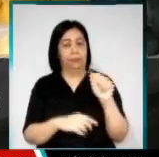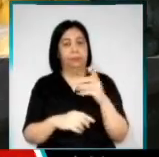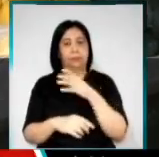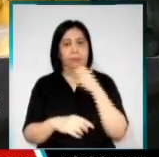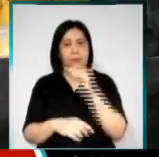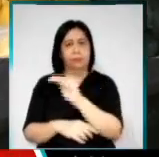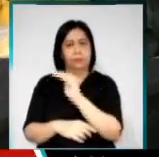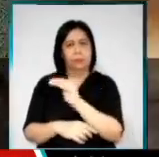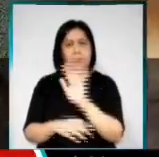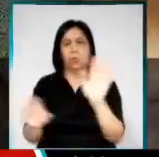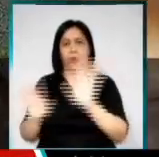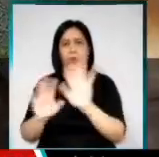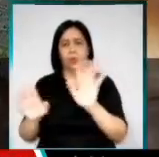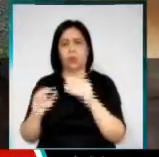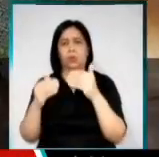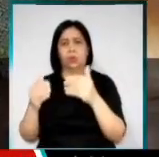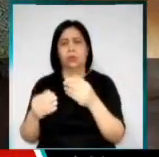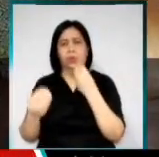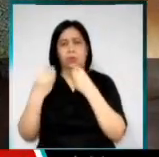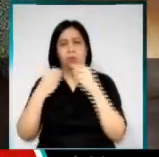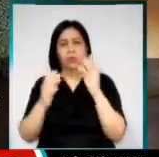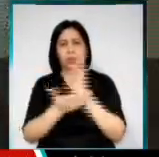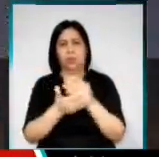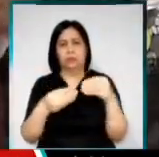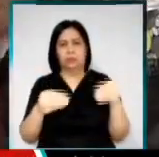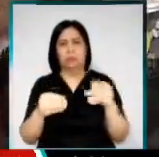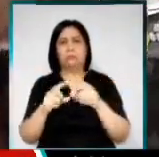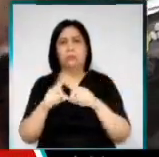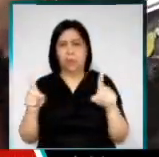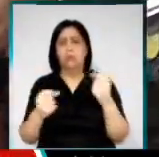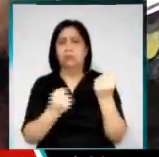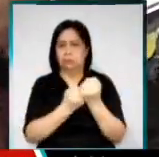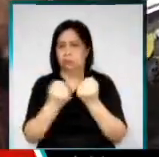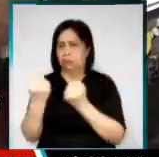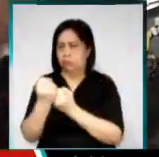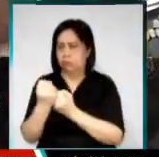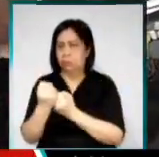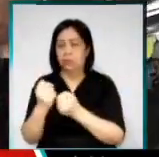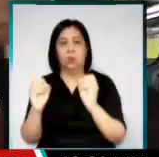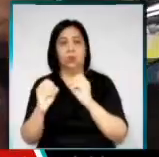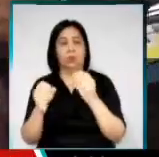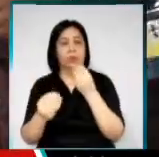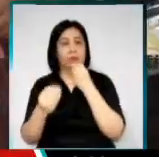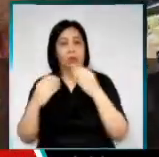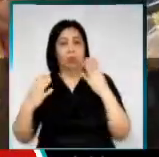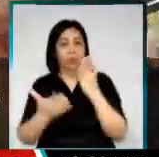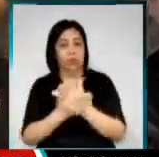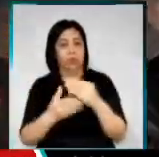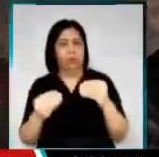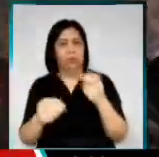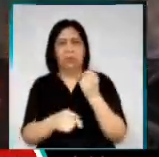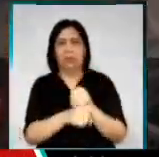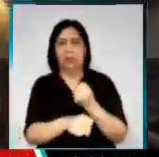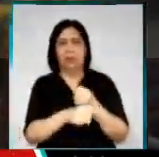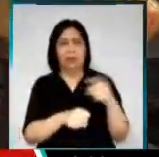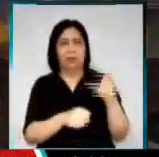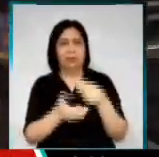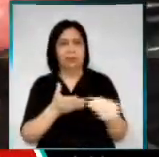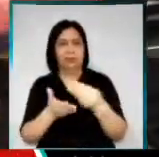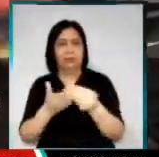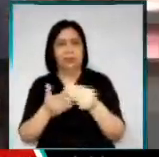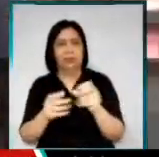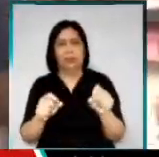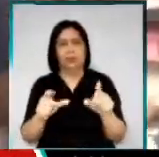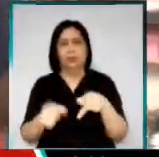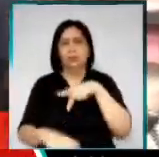huwag ituloy ang food holiday at sa halip ay magtulungan. Wala pa mang food holiday, hirap na ang mga mamimili at nagtitinda ng baboy.